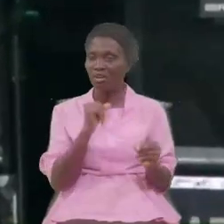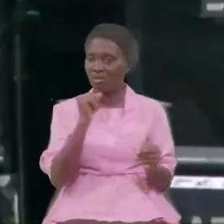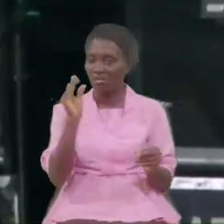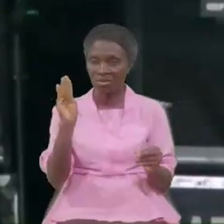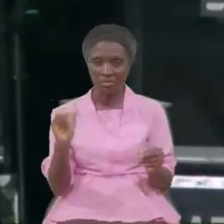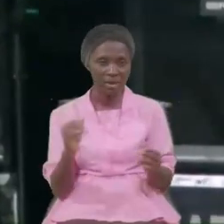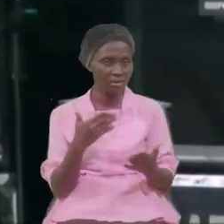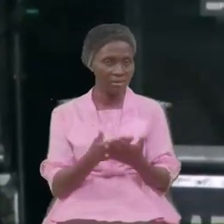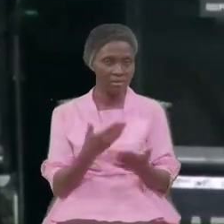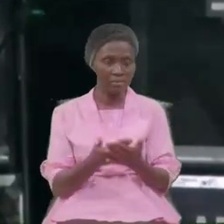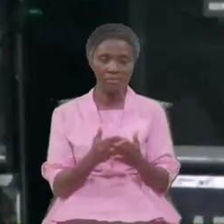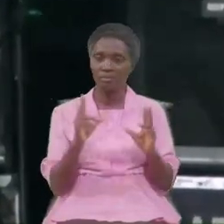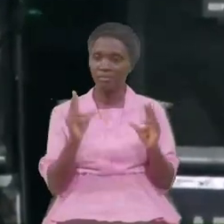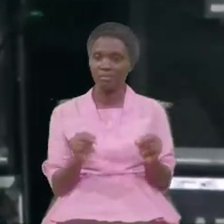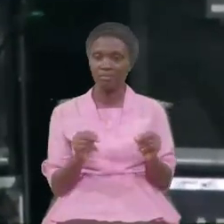Pas par l'argent.